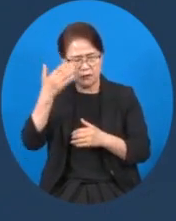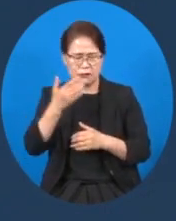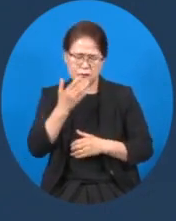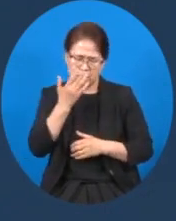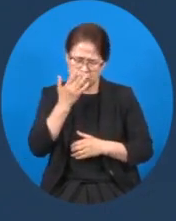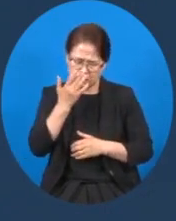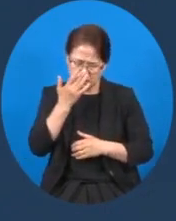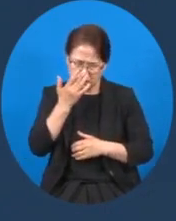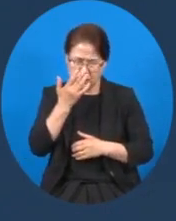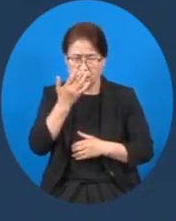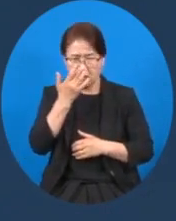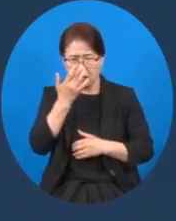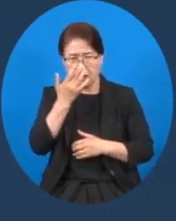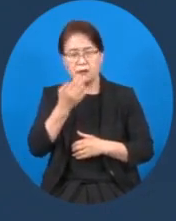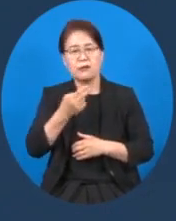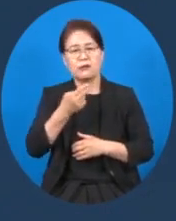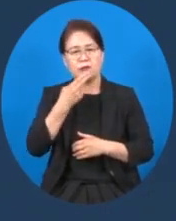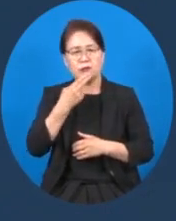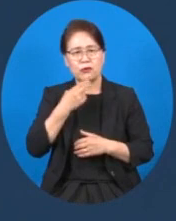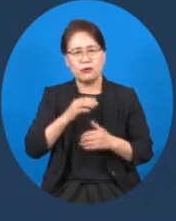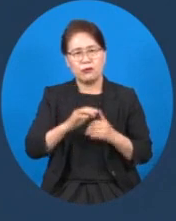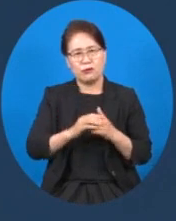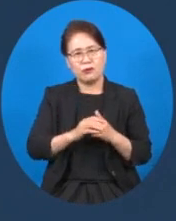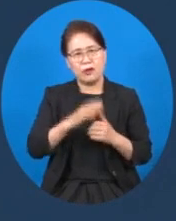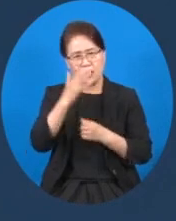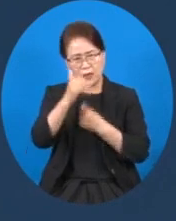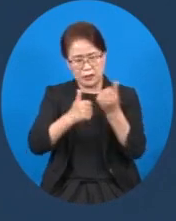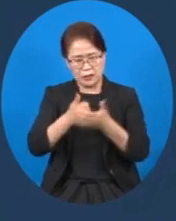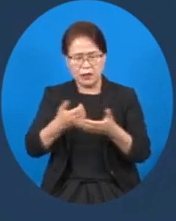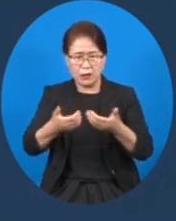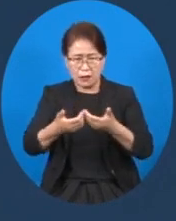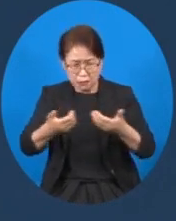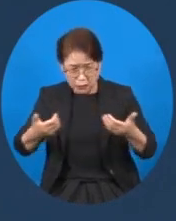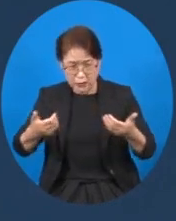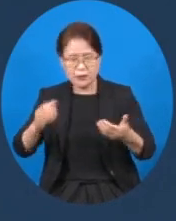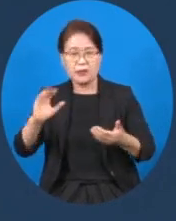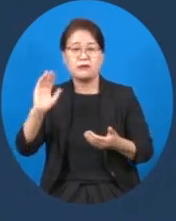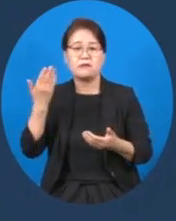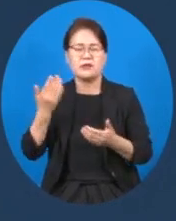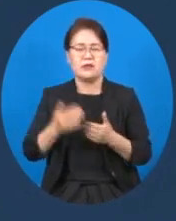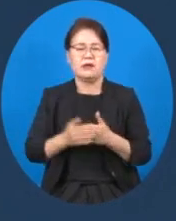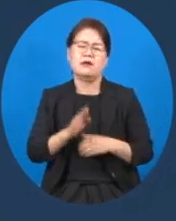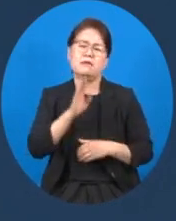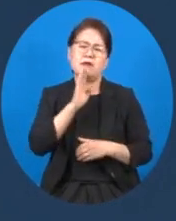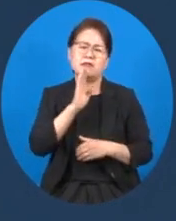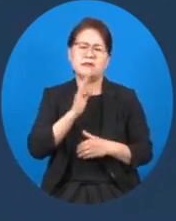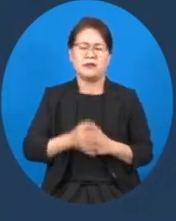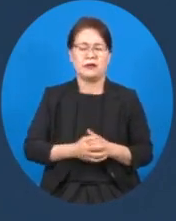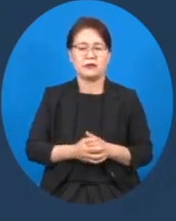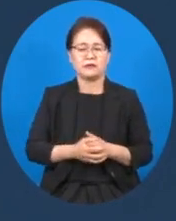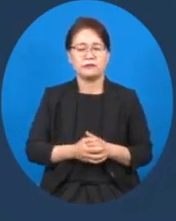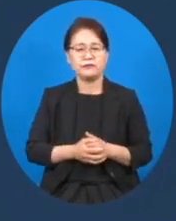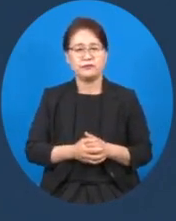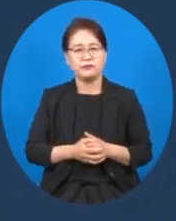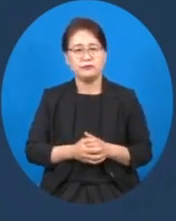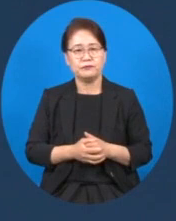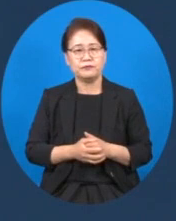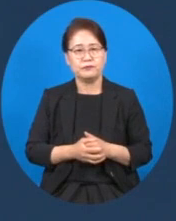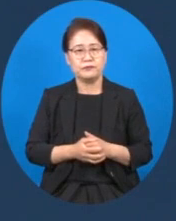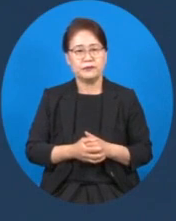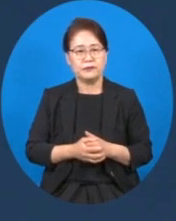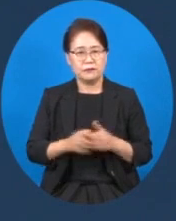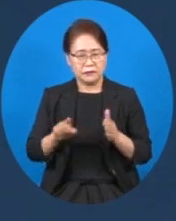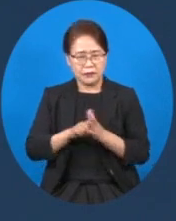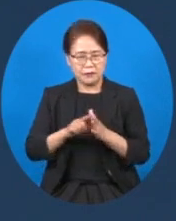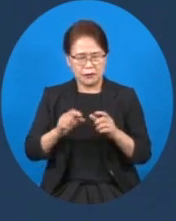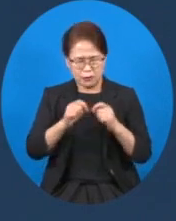무뎌지고 하나님과 멀어질 수밖에 없다는 거죠. 그렇습니다, 여러분. 아무리